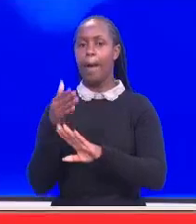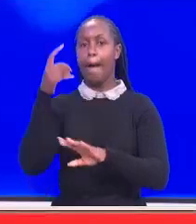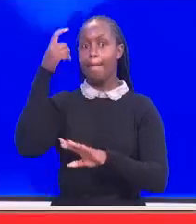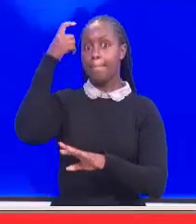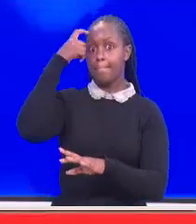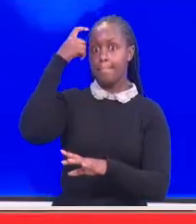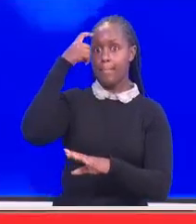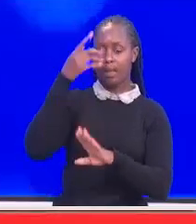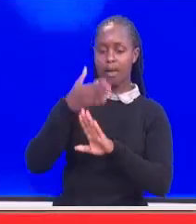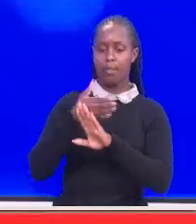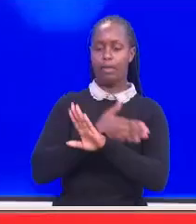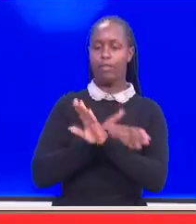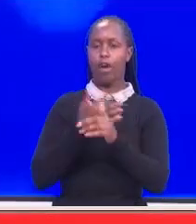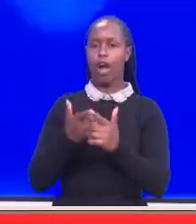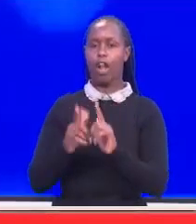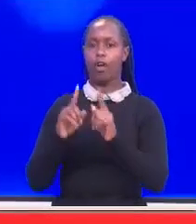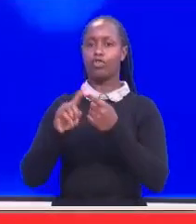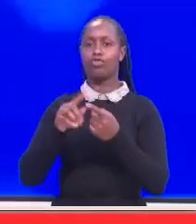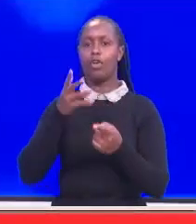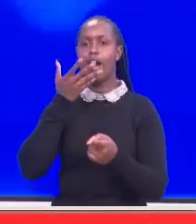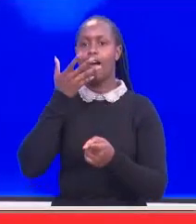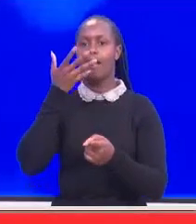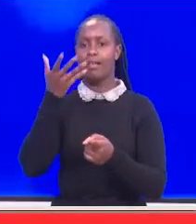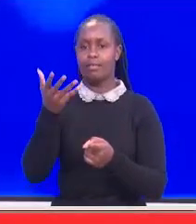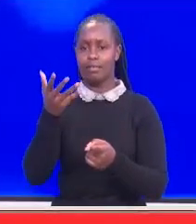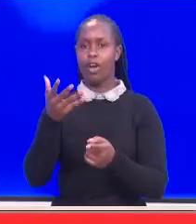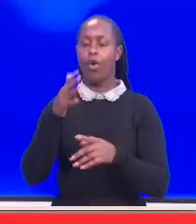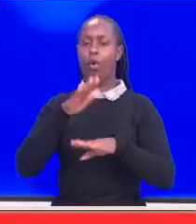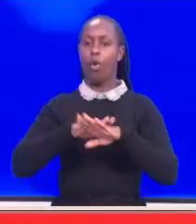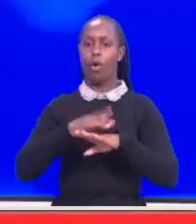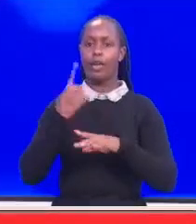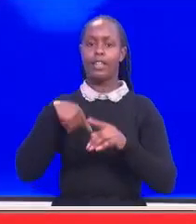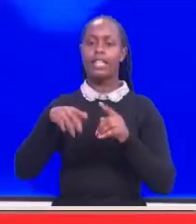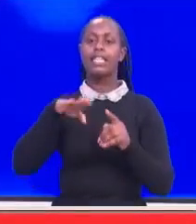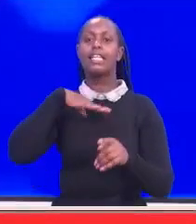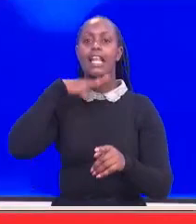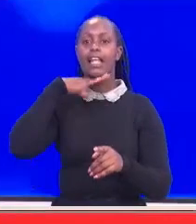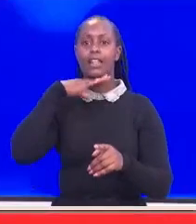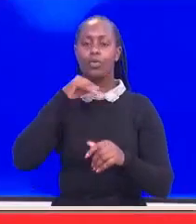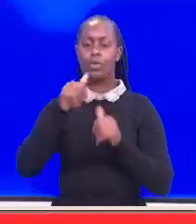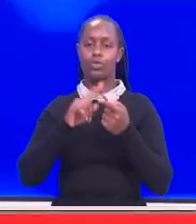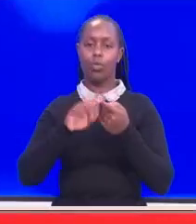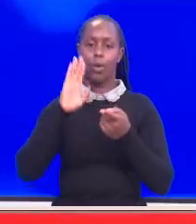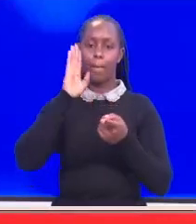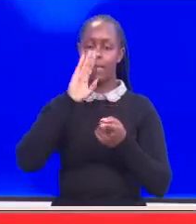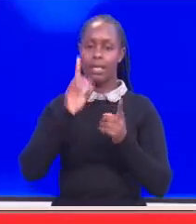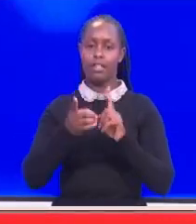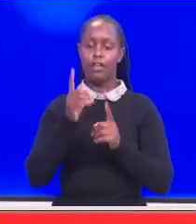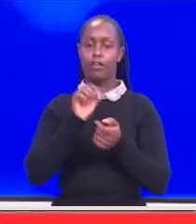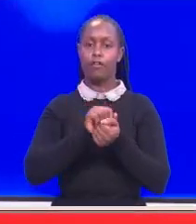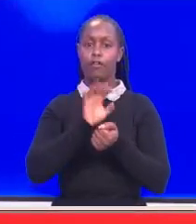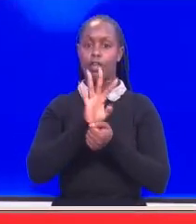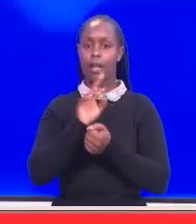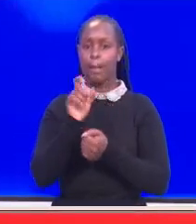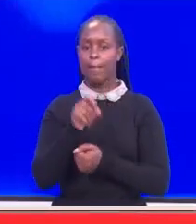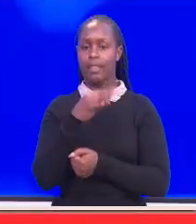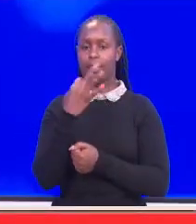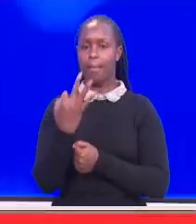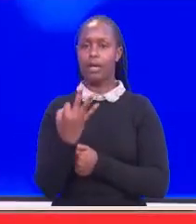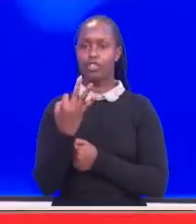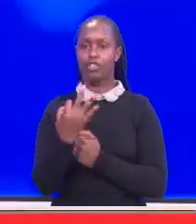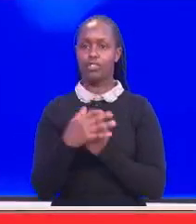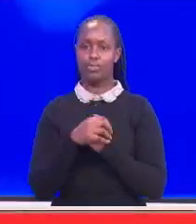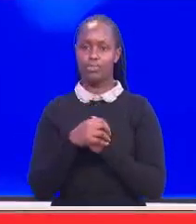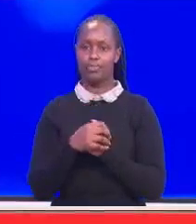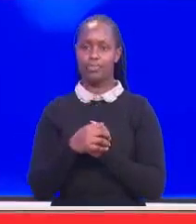kujibu mashtaka ya mauaji mnamo tarehe 14 mwezi wa Machi. Mwanahabari wetu Elizabeth Atieno na taarifa hiyo kwa